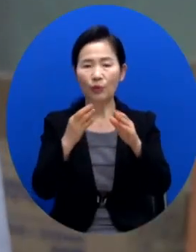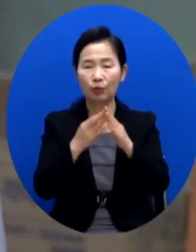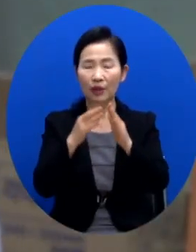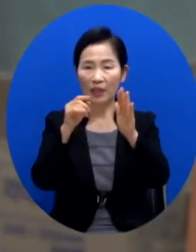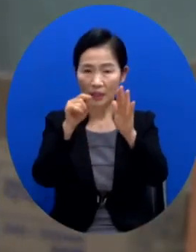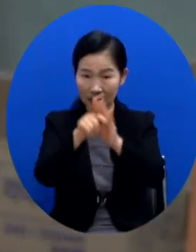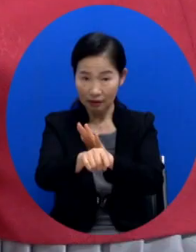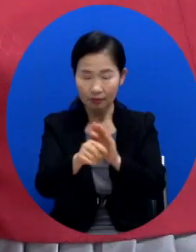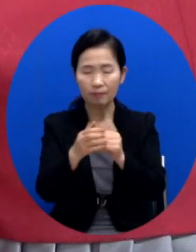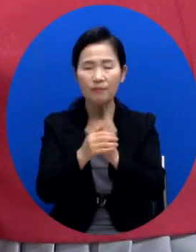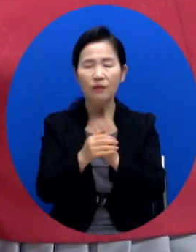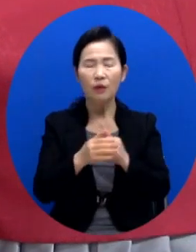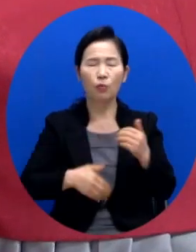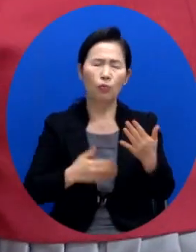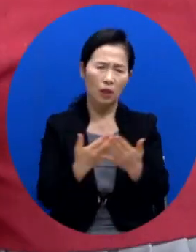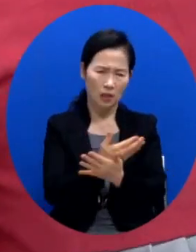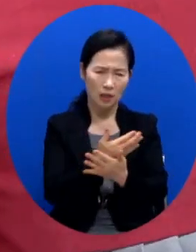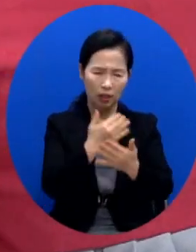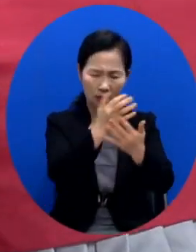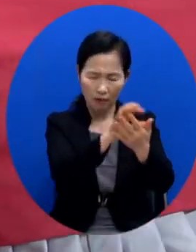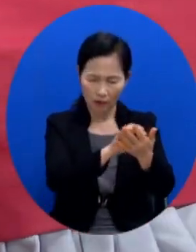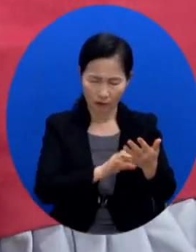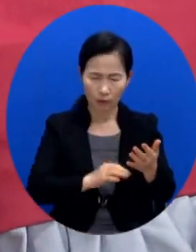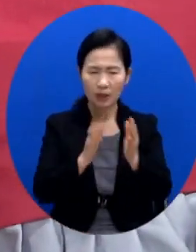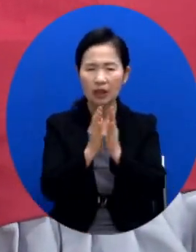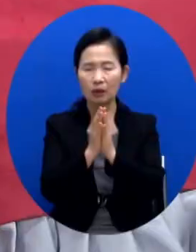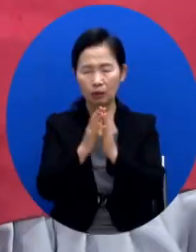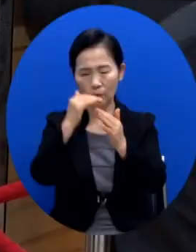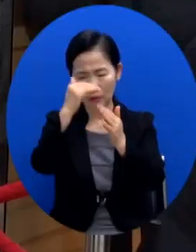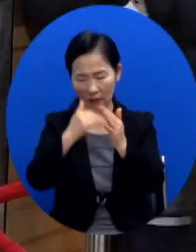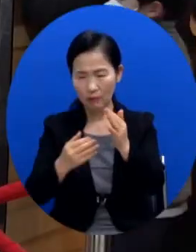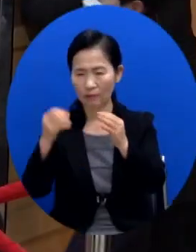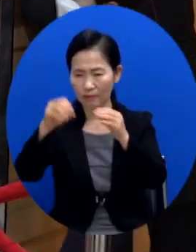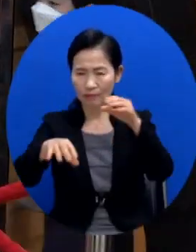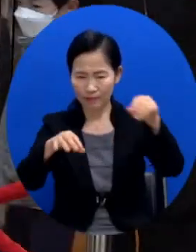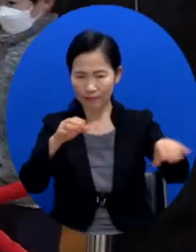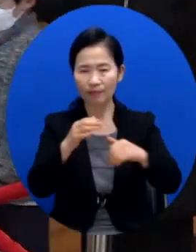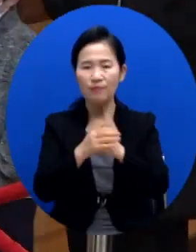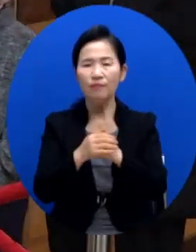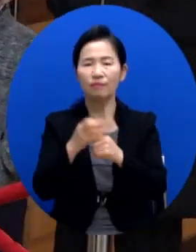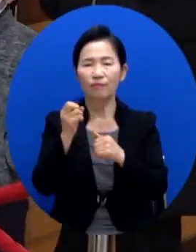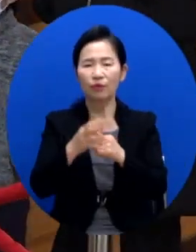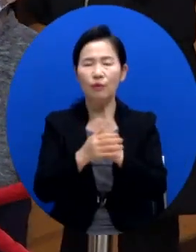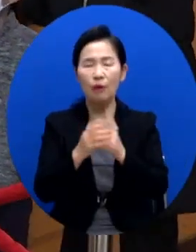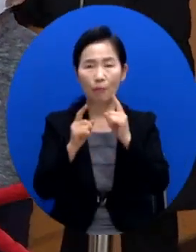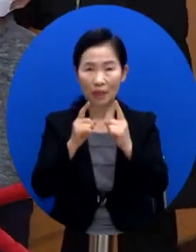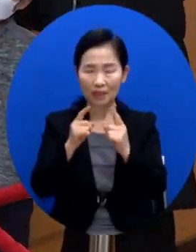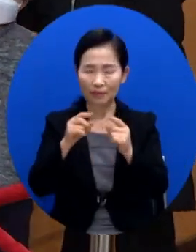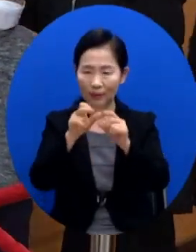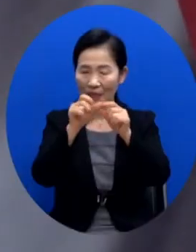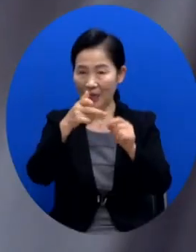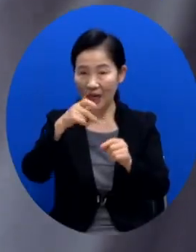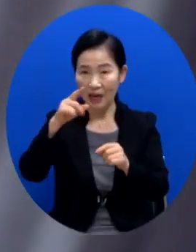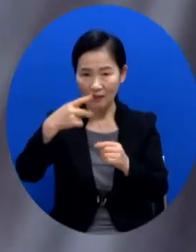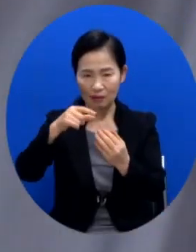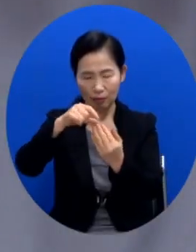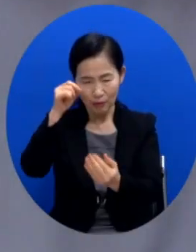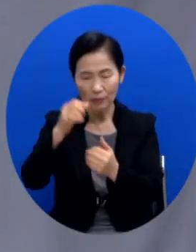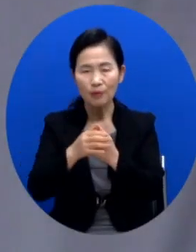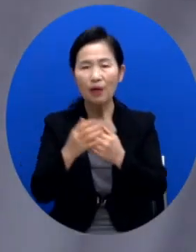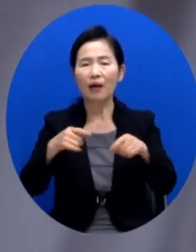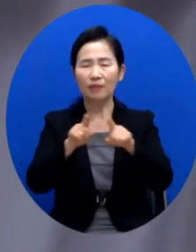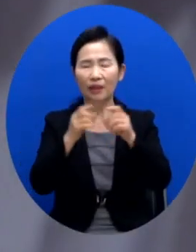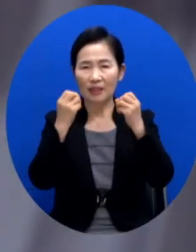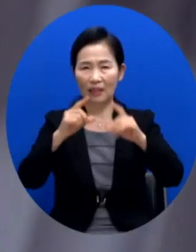회개문과 기도문을 작성해 제출하고 2021년 신앙생활 10계명과 말씀카드를 뽑으며 함께 새해 인사를